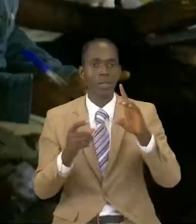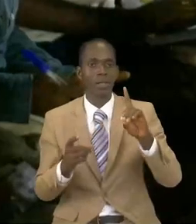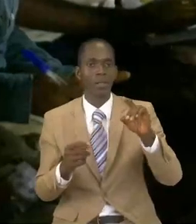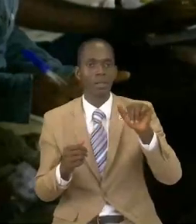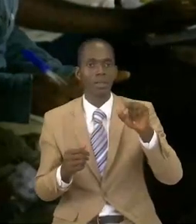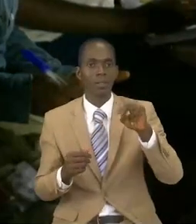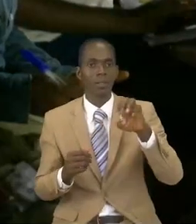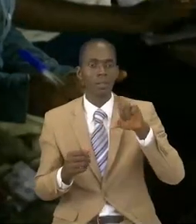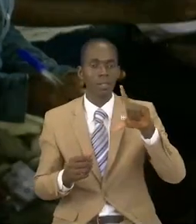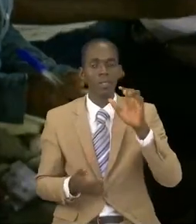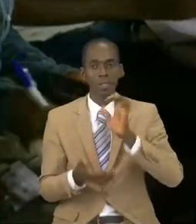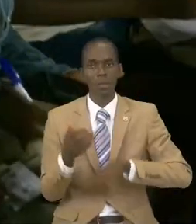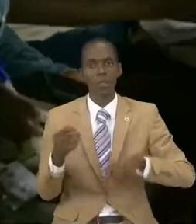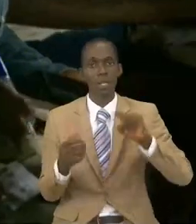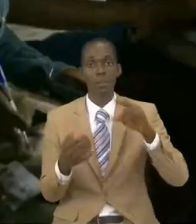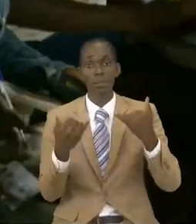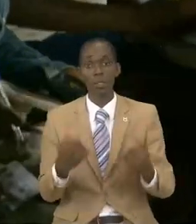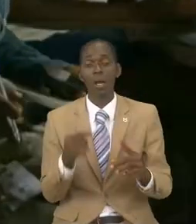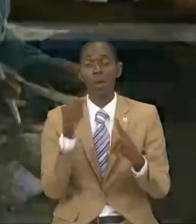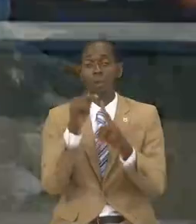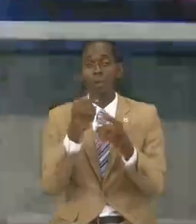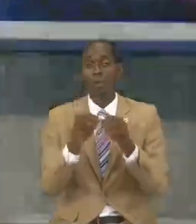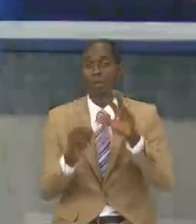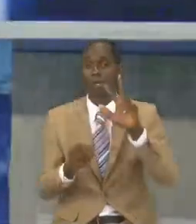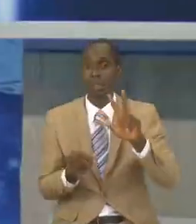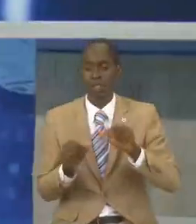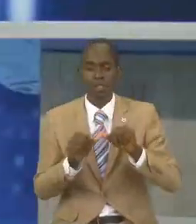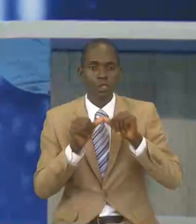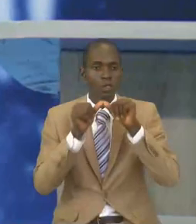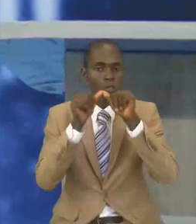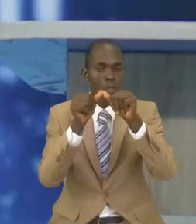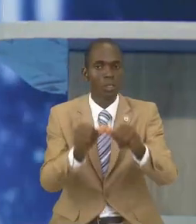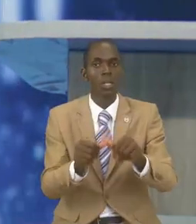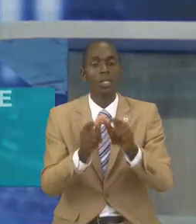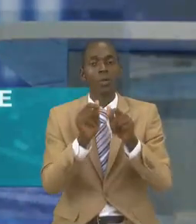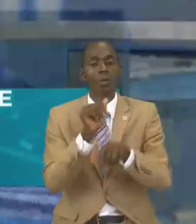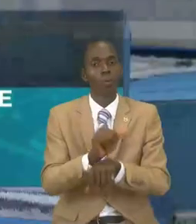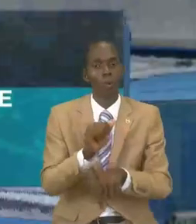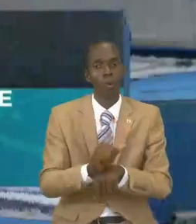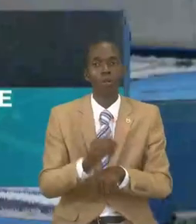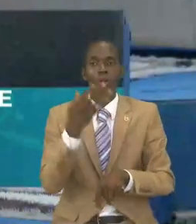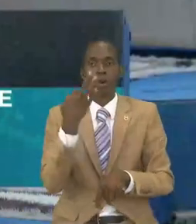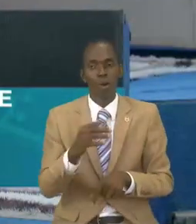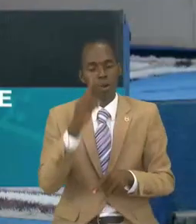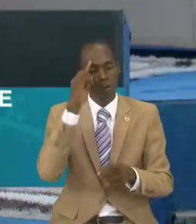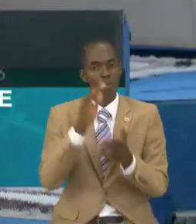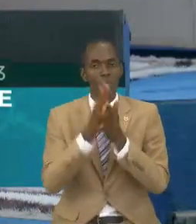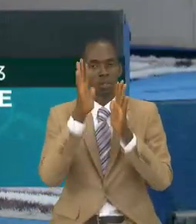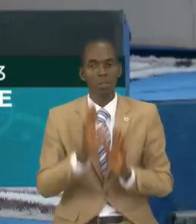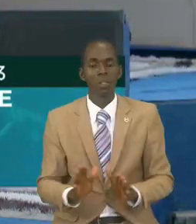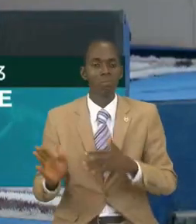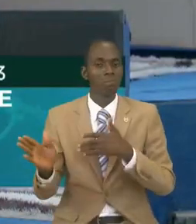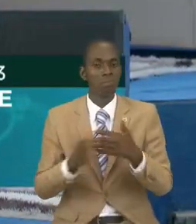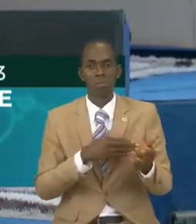Daniel, chapitre 11, troisième point maintenant, les exploits continuels des saints